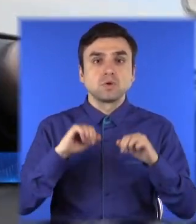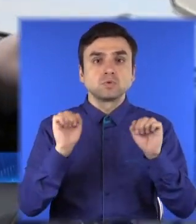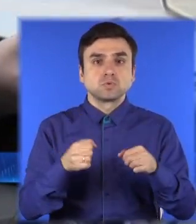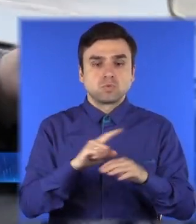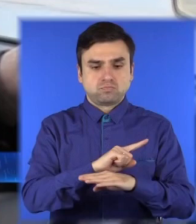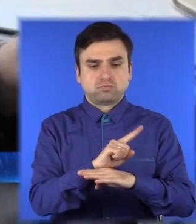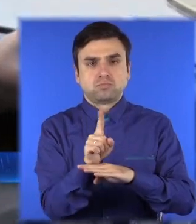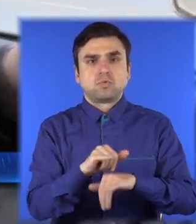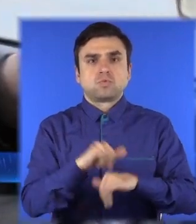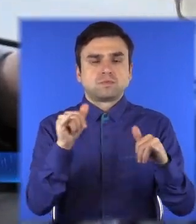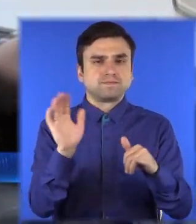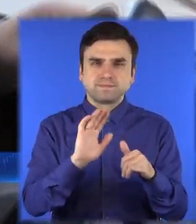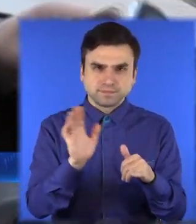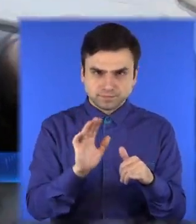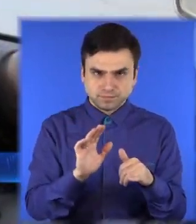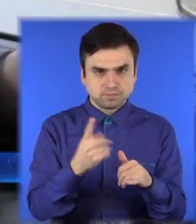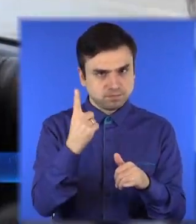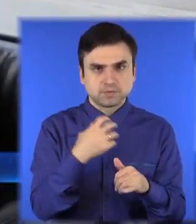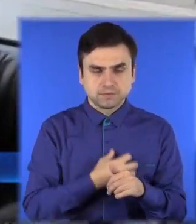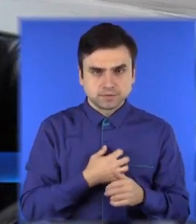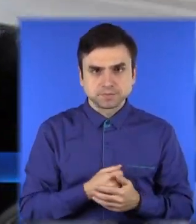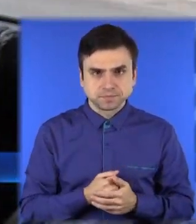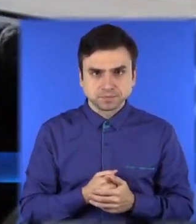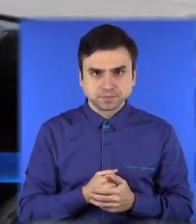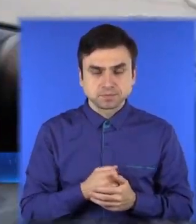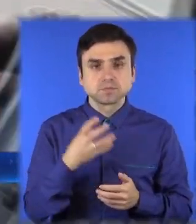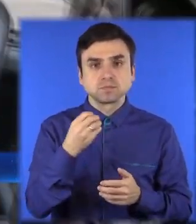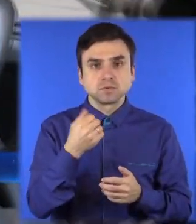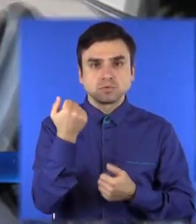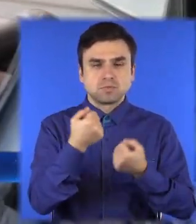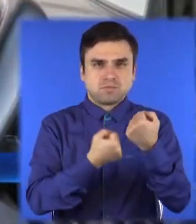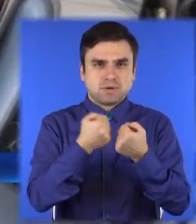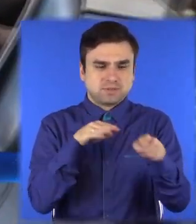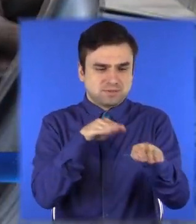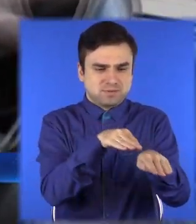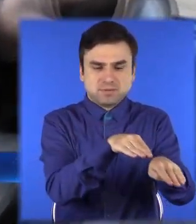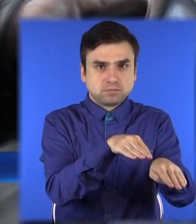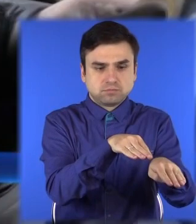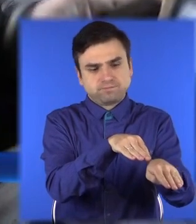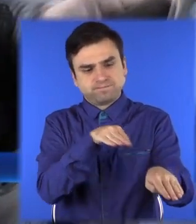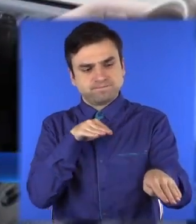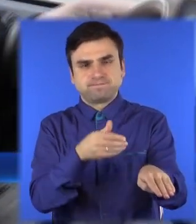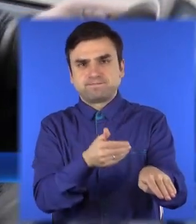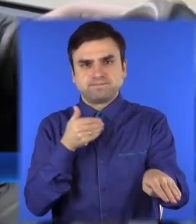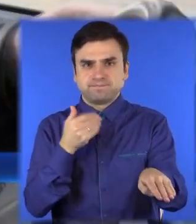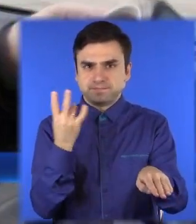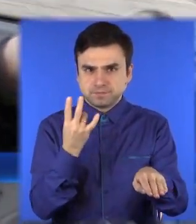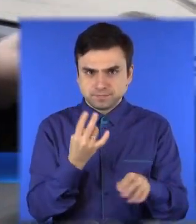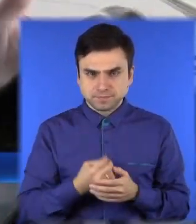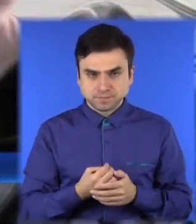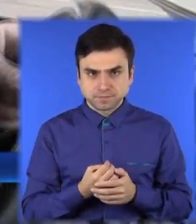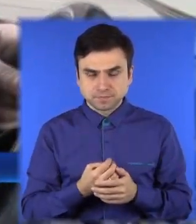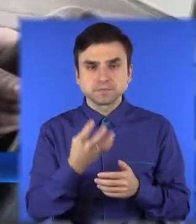перевищати скорость, саме основне, соблюдати дистанцію. Естественно, при торможении,